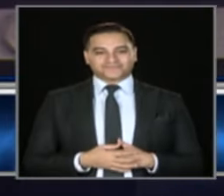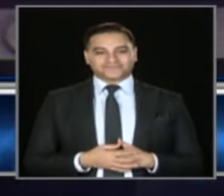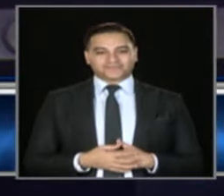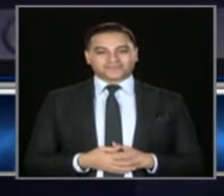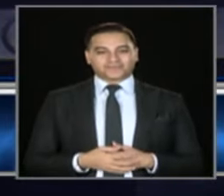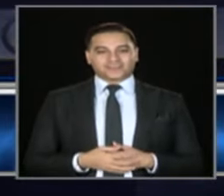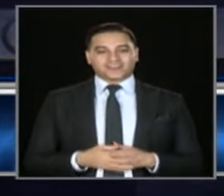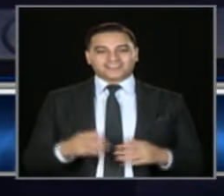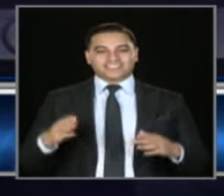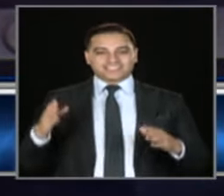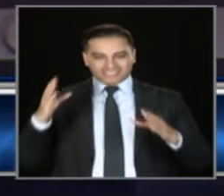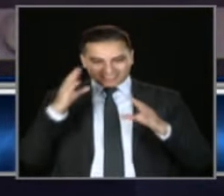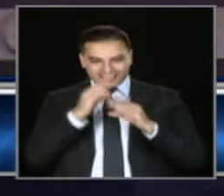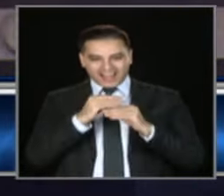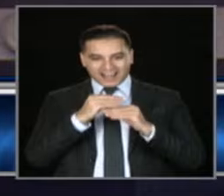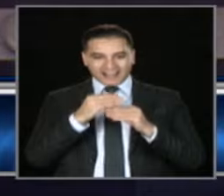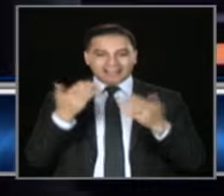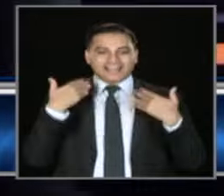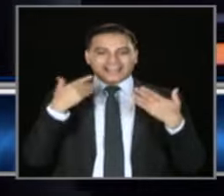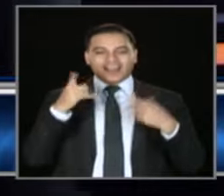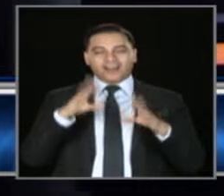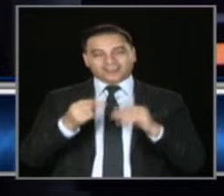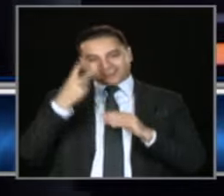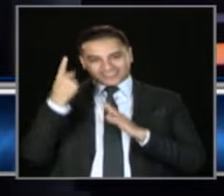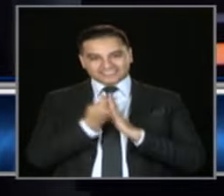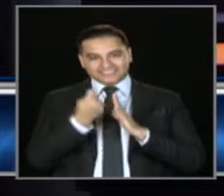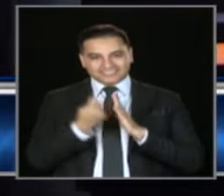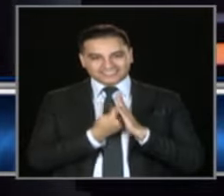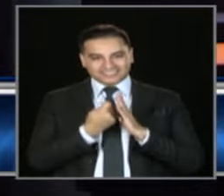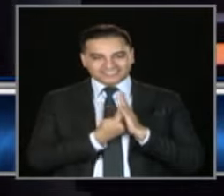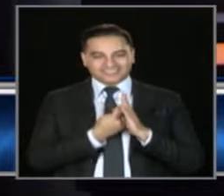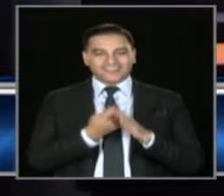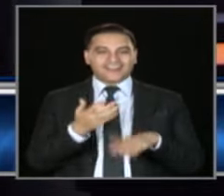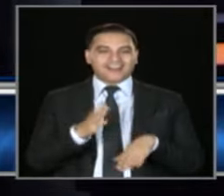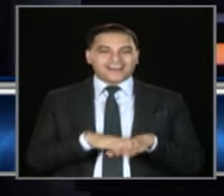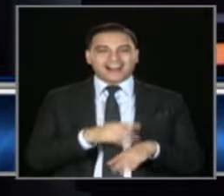ظل الريح هي رواية الأديب إسباني فمن هو؟